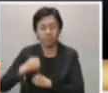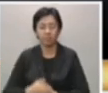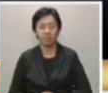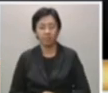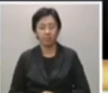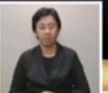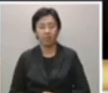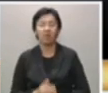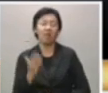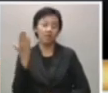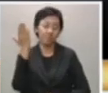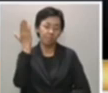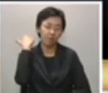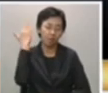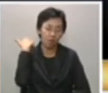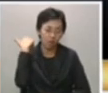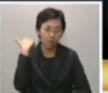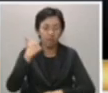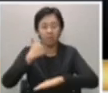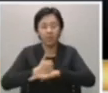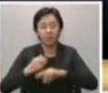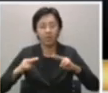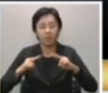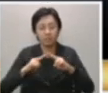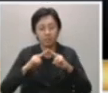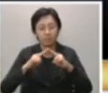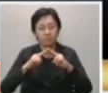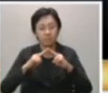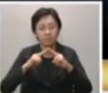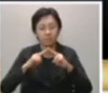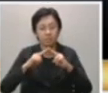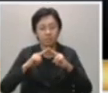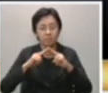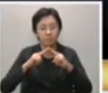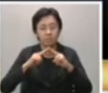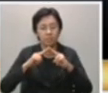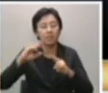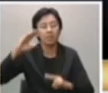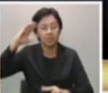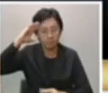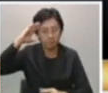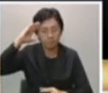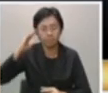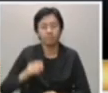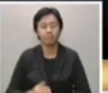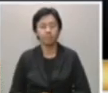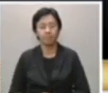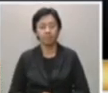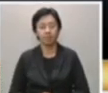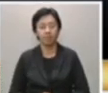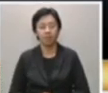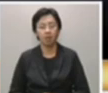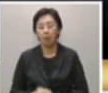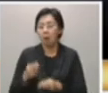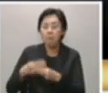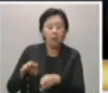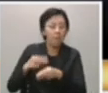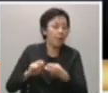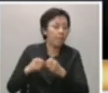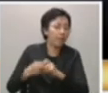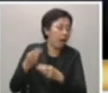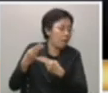คยเป็นอดีตเริ่มตีว่าการกระทรวงกระโหมท่านปล่อยปะละเลย